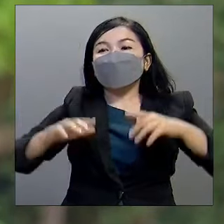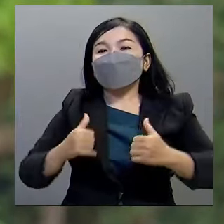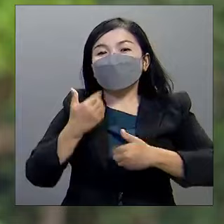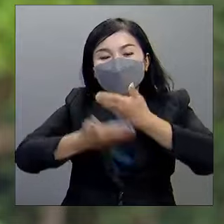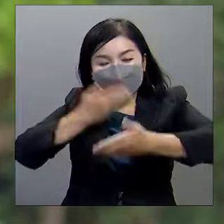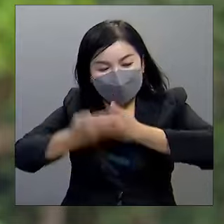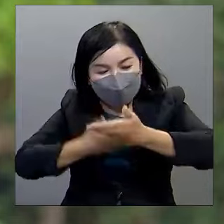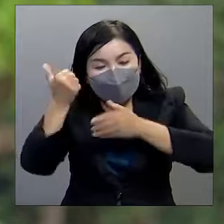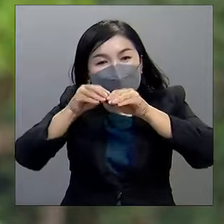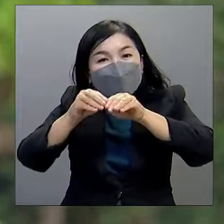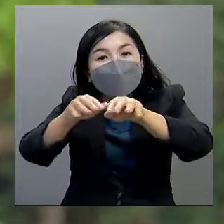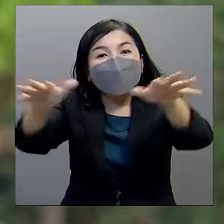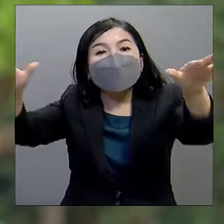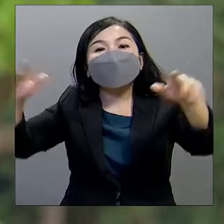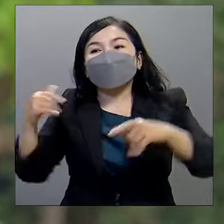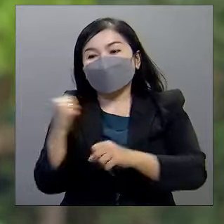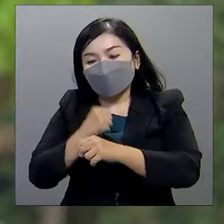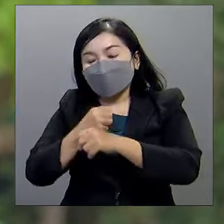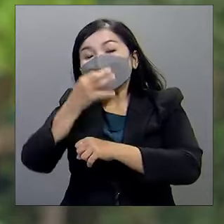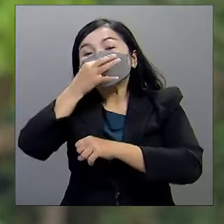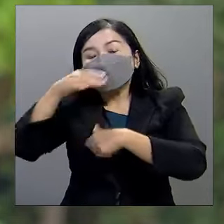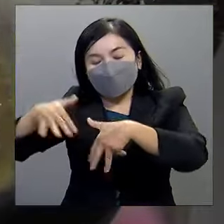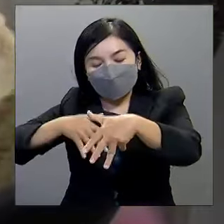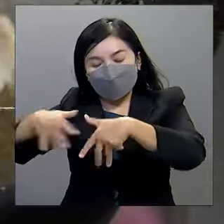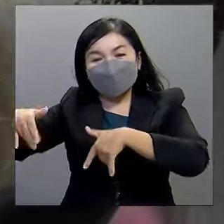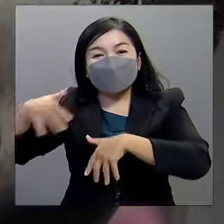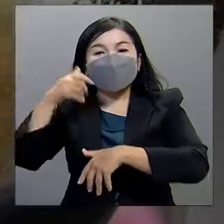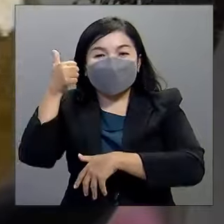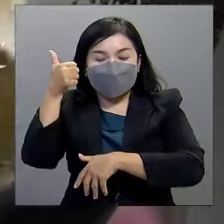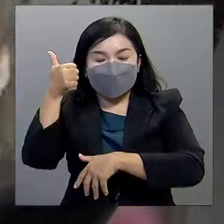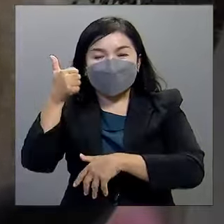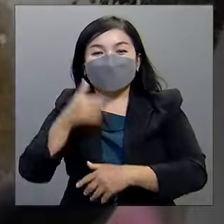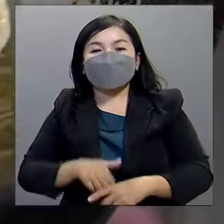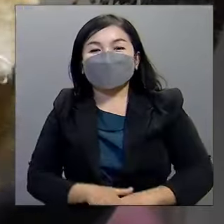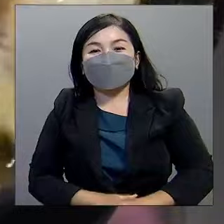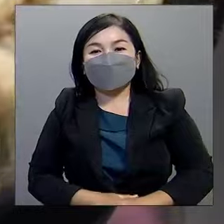แล้วก็กระจายลงสู่การสร้างอาชีพเสริมให้กับชุมชนด้วยครับ